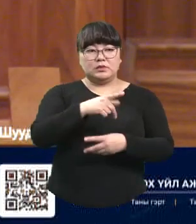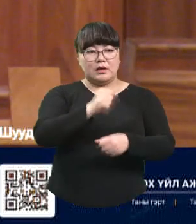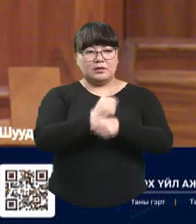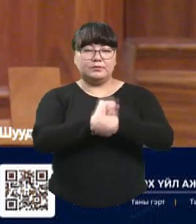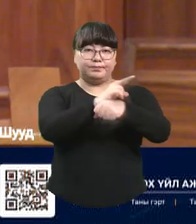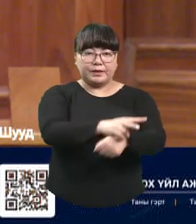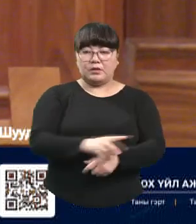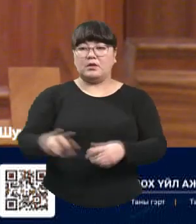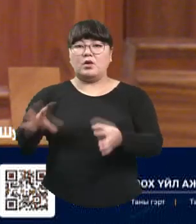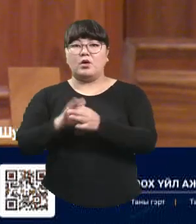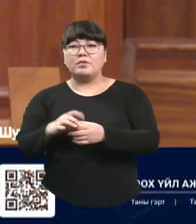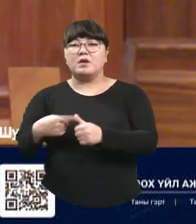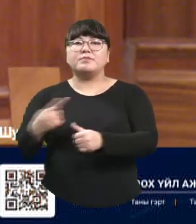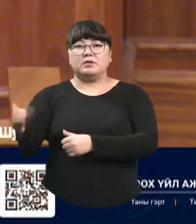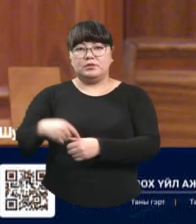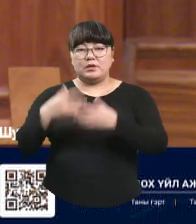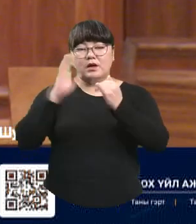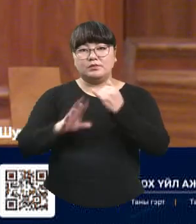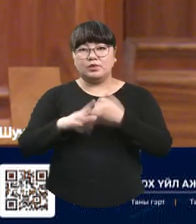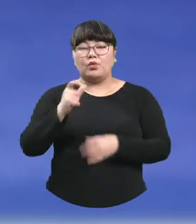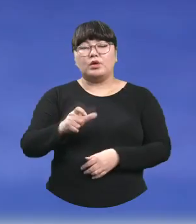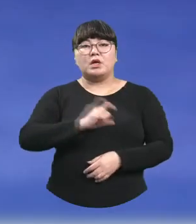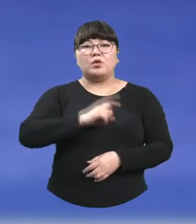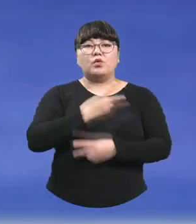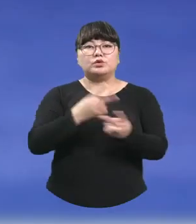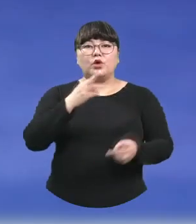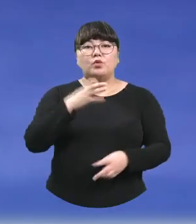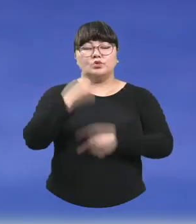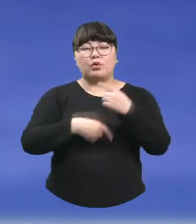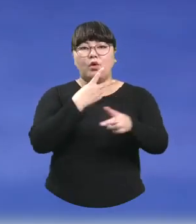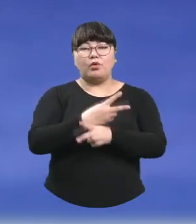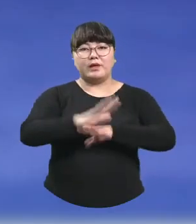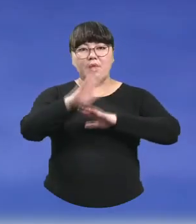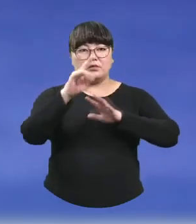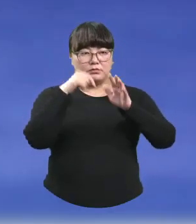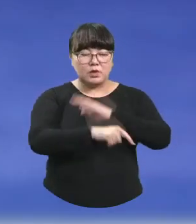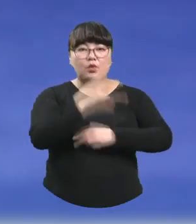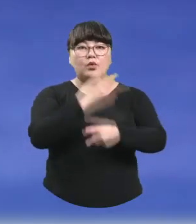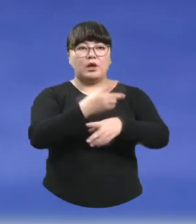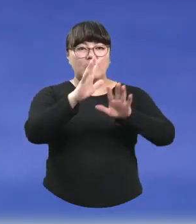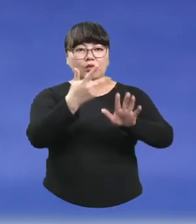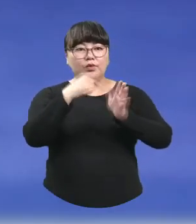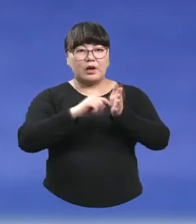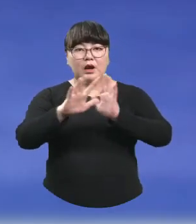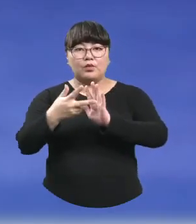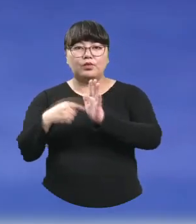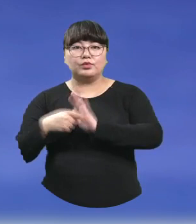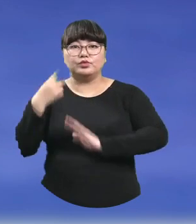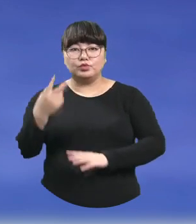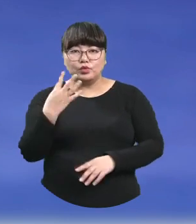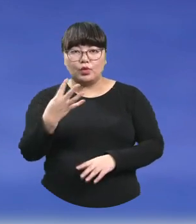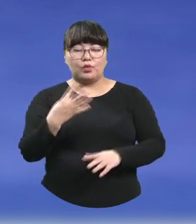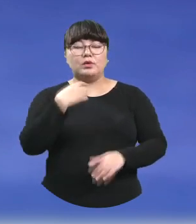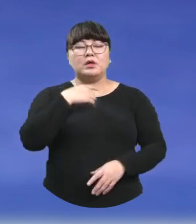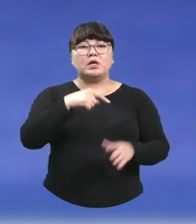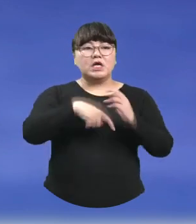чөлөөлж холбогдох томилгоог эцэслэж шийдвэрлээ. Хүний эрхийн үндэсний комиссийн тухай хуулийн 13-р зүйлийн 13-ын 4-т комиссийн